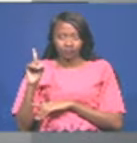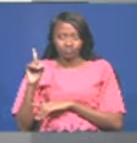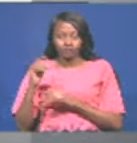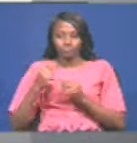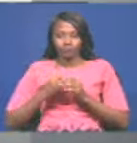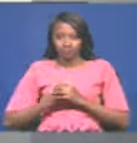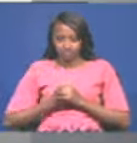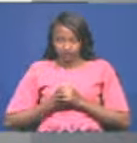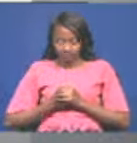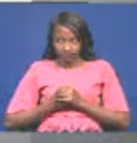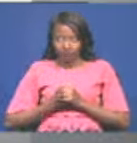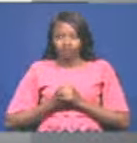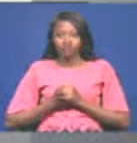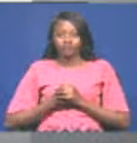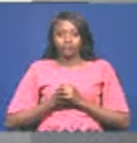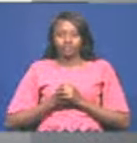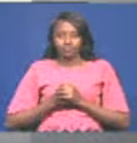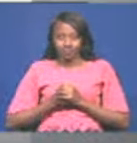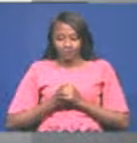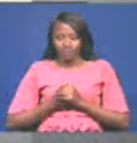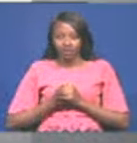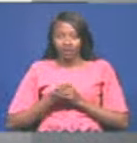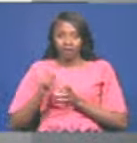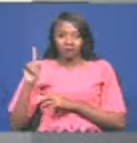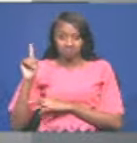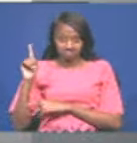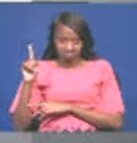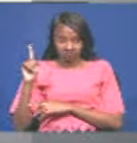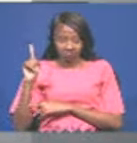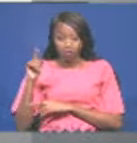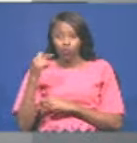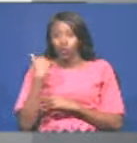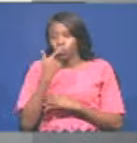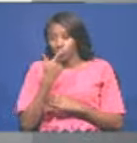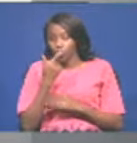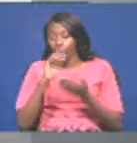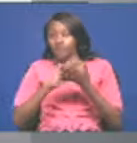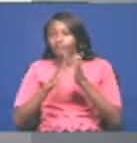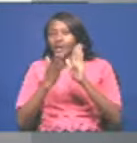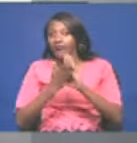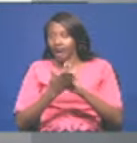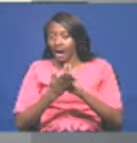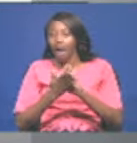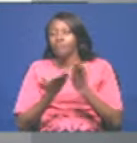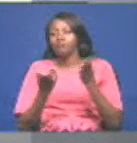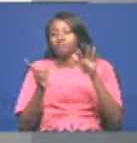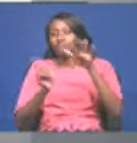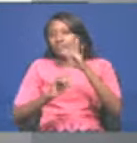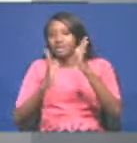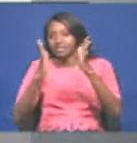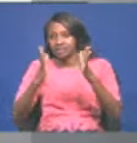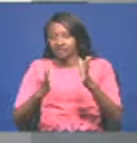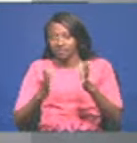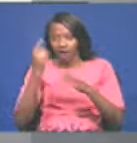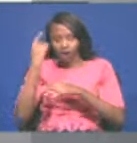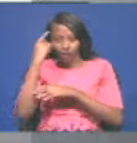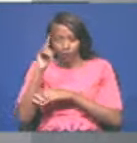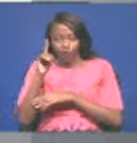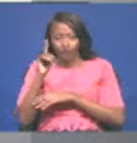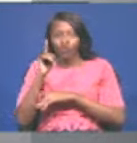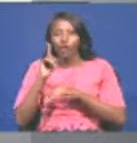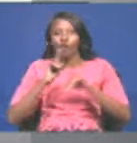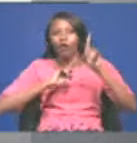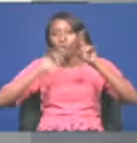Anayefuata basi ni Penina Malonza, ambaye atakuwa sasa ni waziri katika idara ya utalii ama wizara